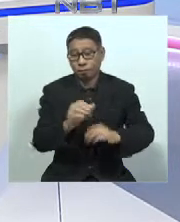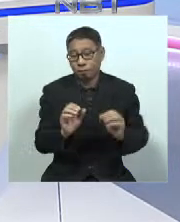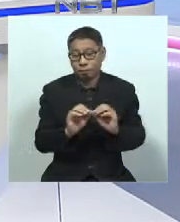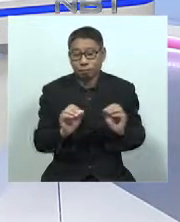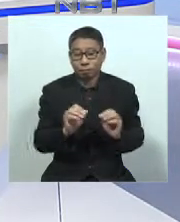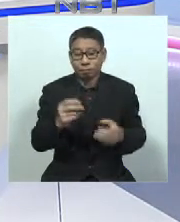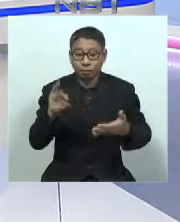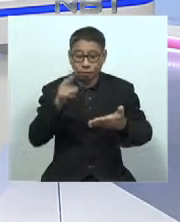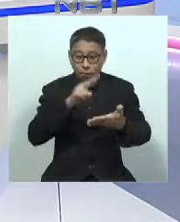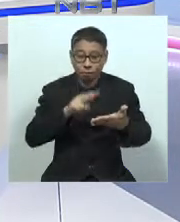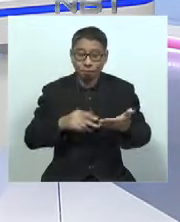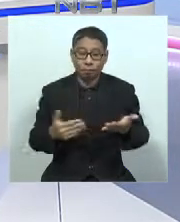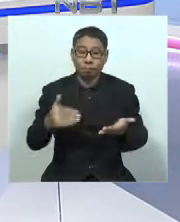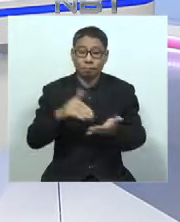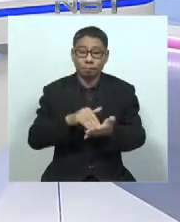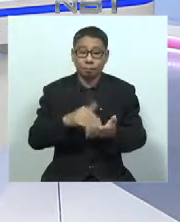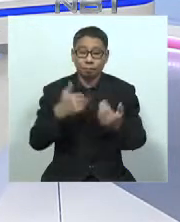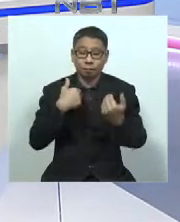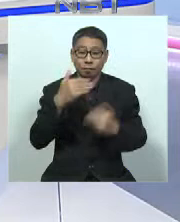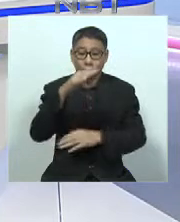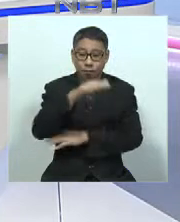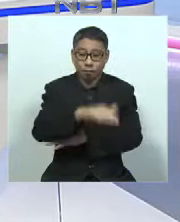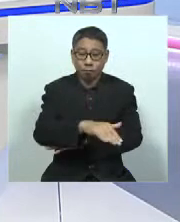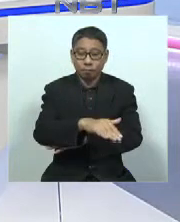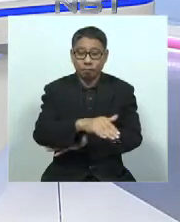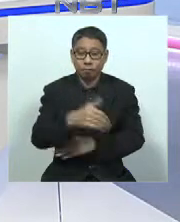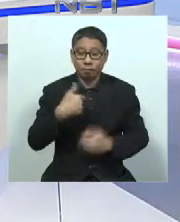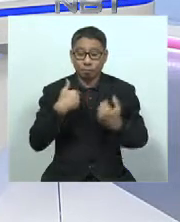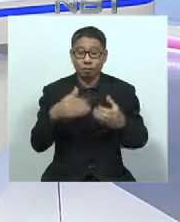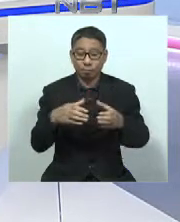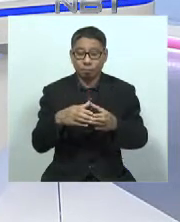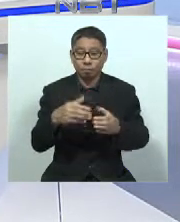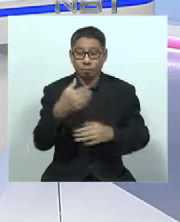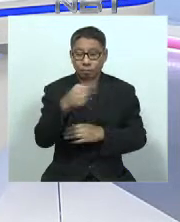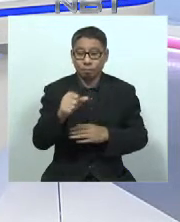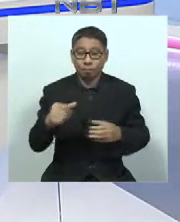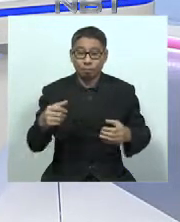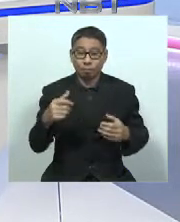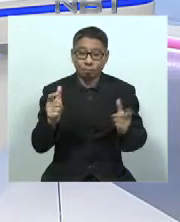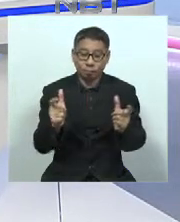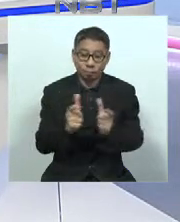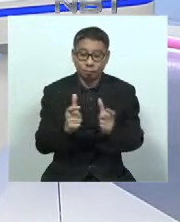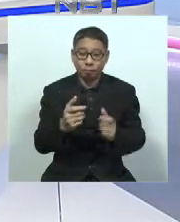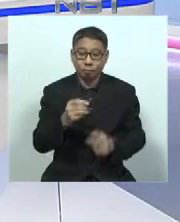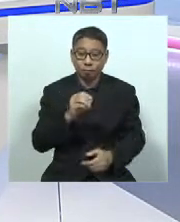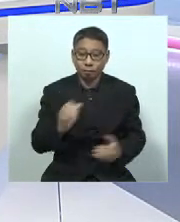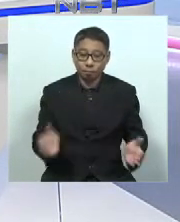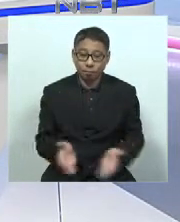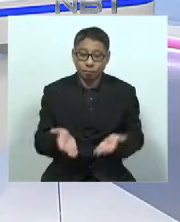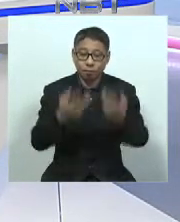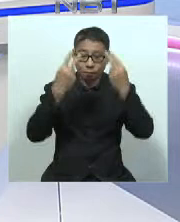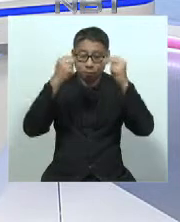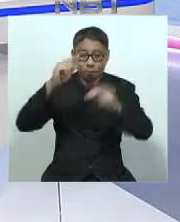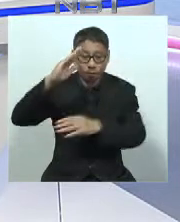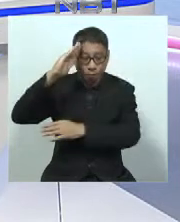ต้องมีการพิจารณากันอีกทีนะคะ ปรากฏว่าในช่วงเย็นพักเล็ก10พักเล็กเนี่ยเหนียวแน่นสนับสนุนพลเอกประ